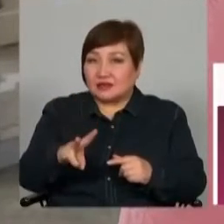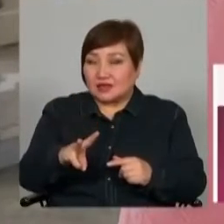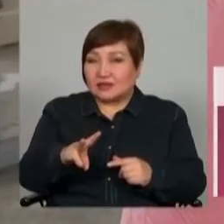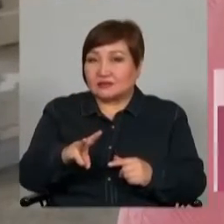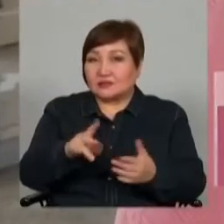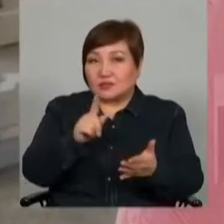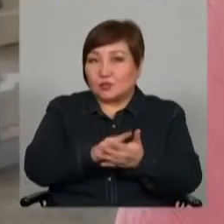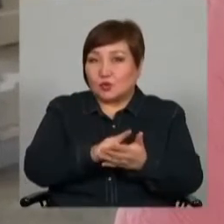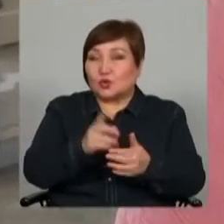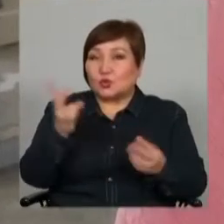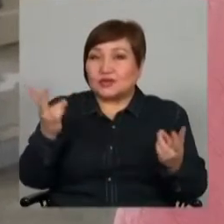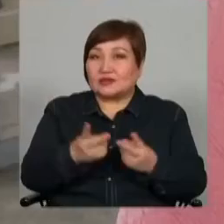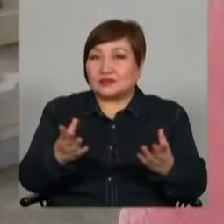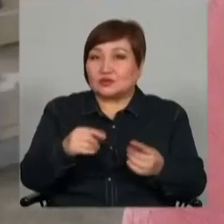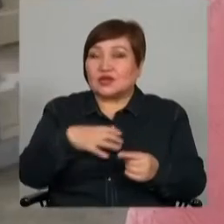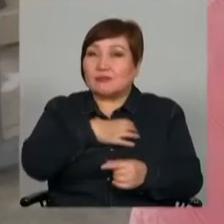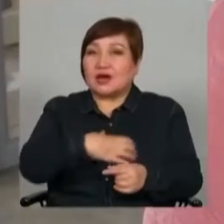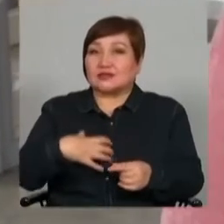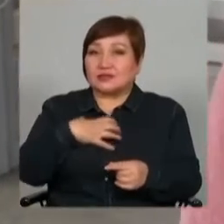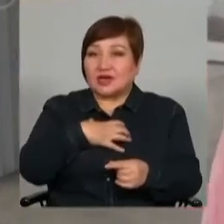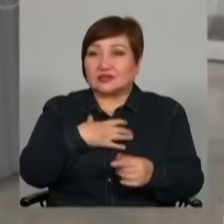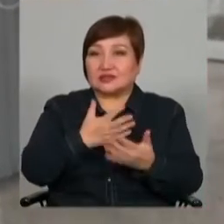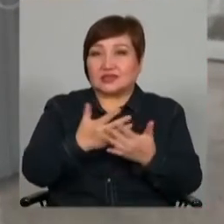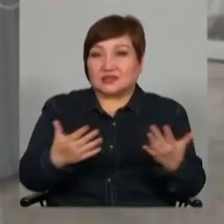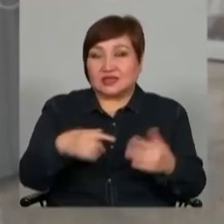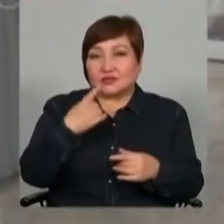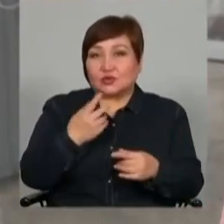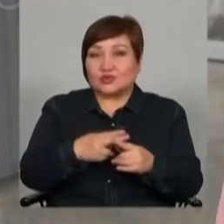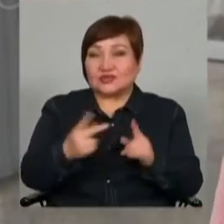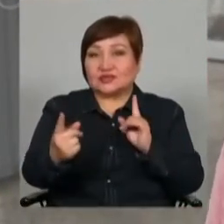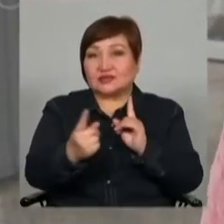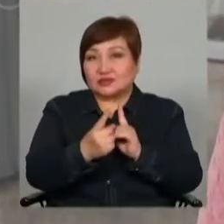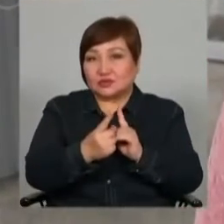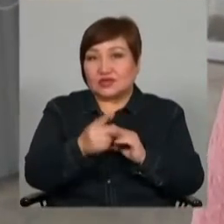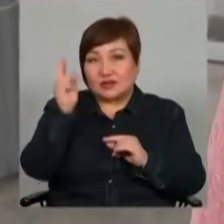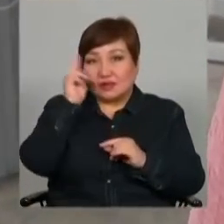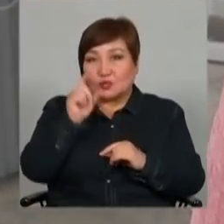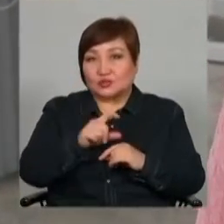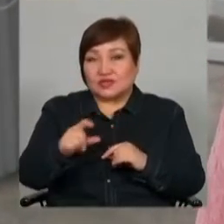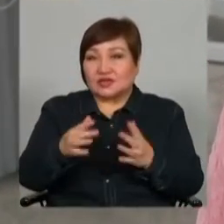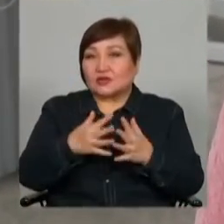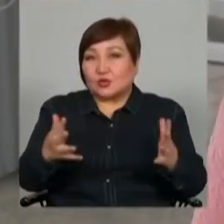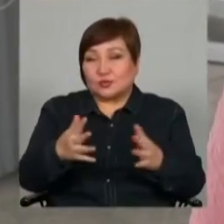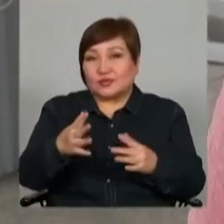Сондай маңызды-маңызды нәрселер айтып отыр. Осы кездесуде оқушылар көп қыз балдар келді.